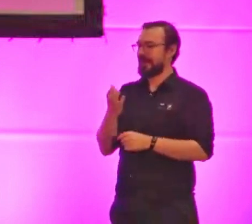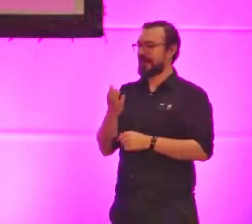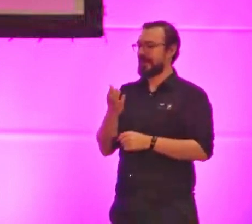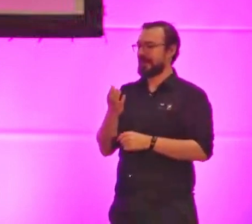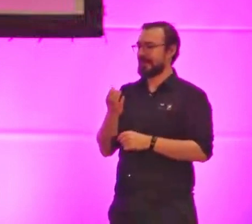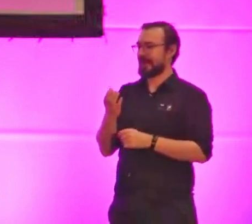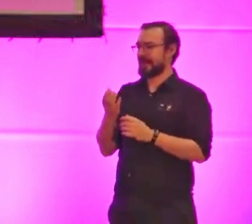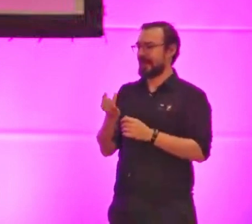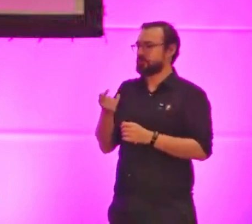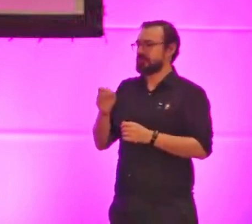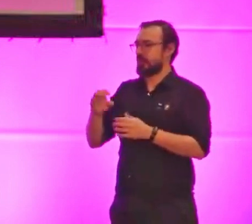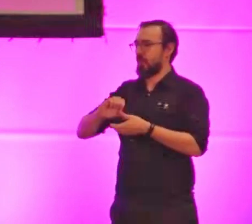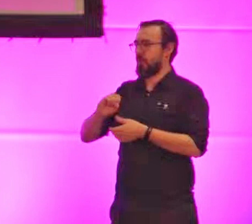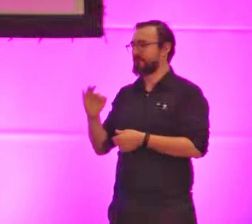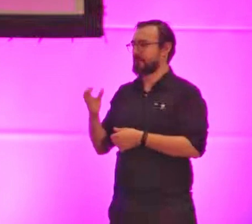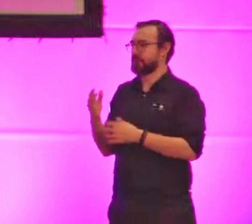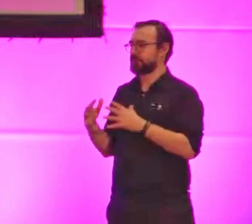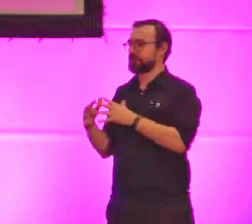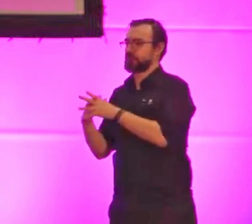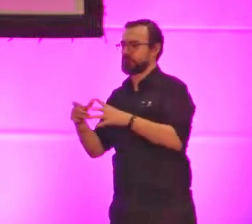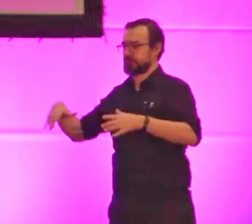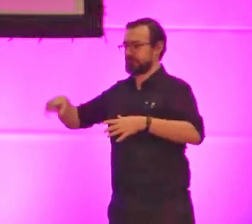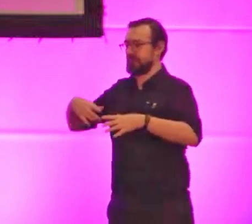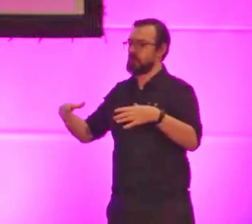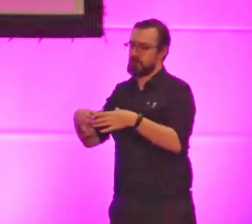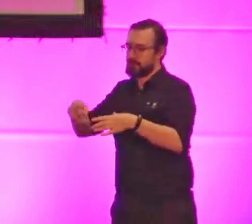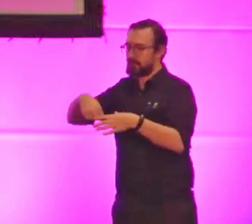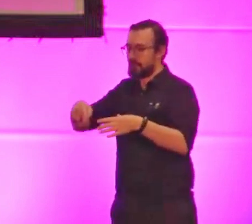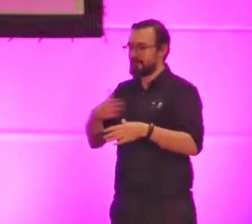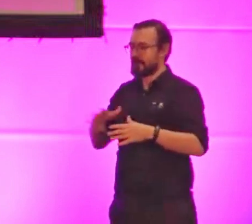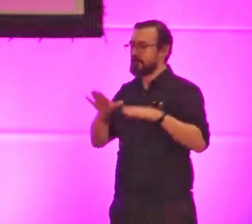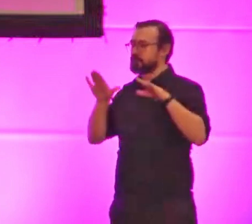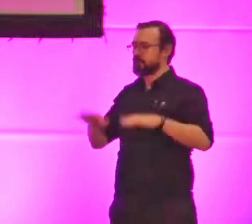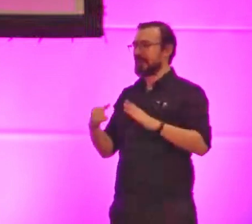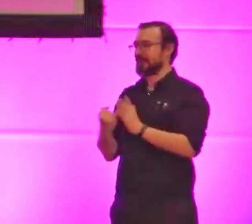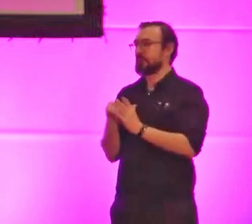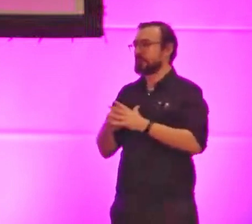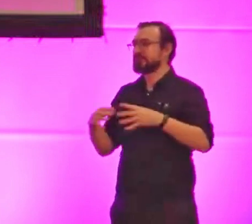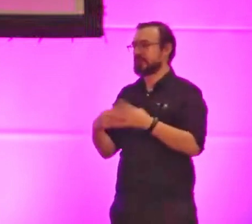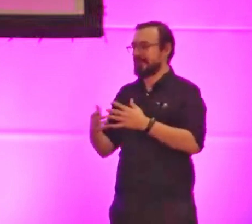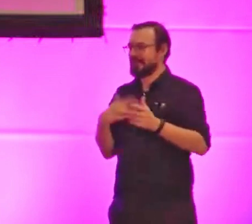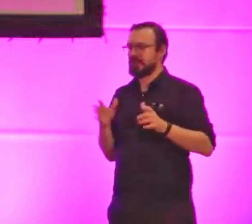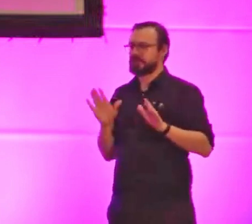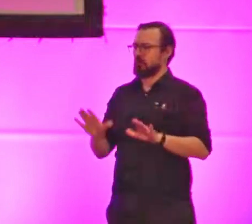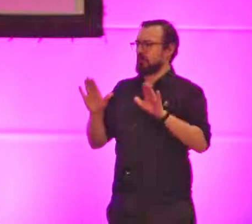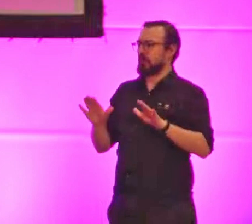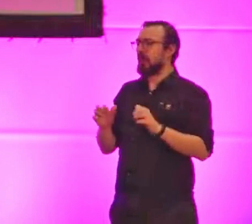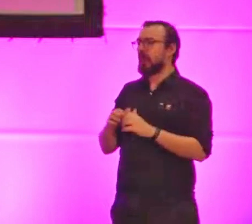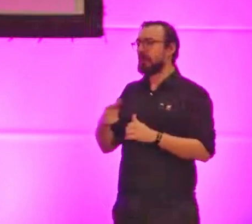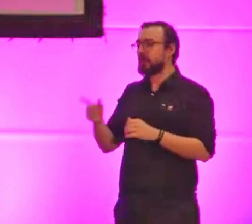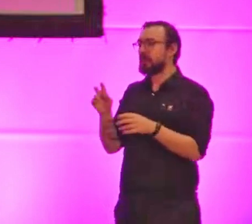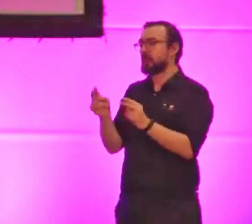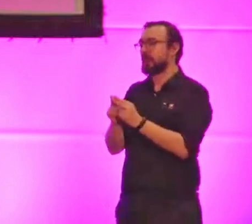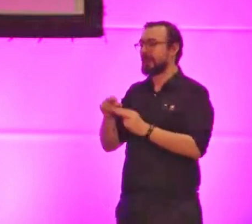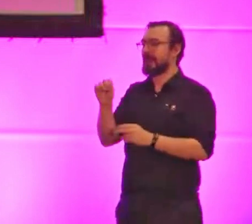de. Och de ville ju få stopp på den här, stopp på kriget, inbördeskriget. Så de kontaktade sina